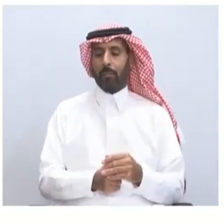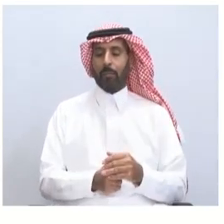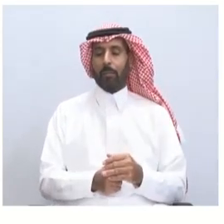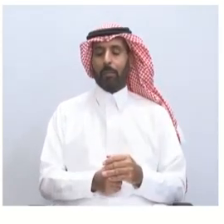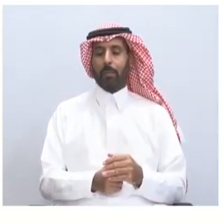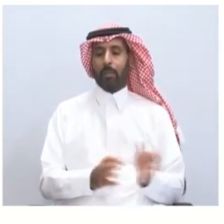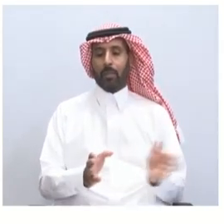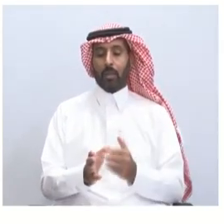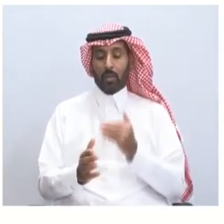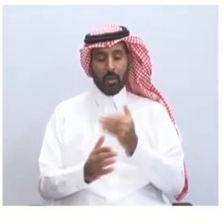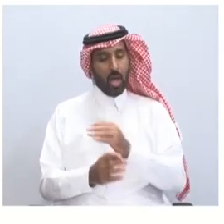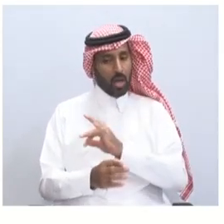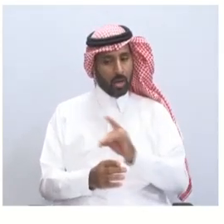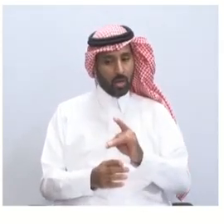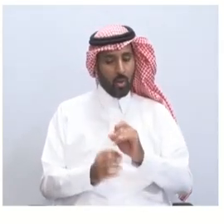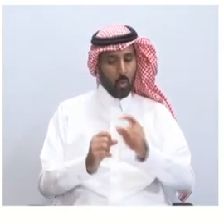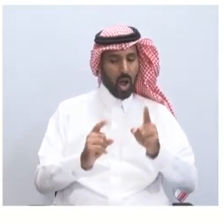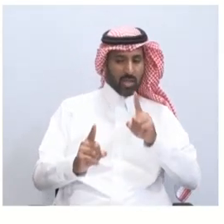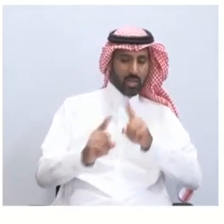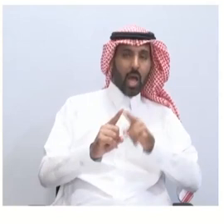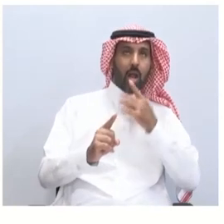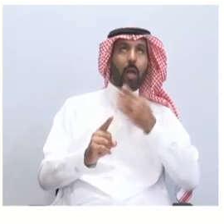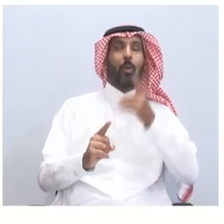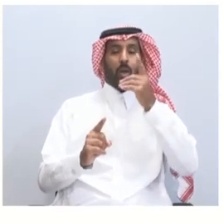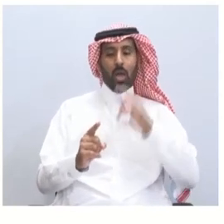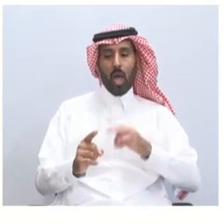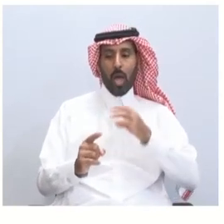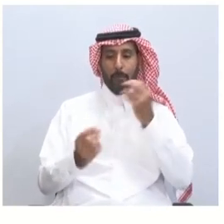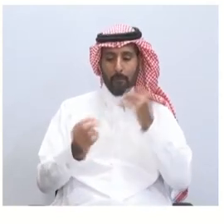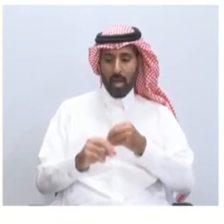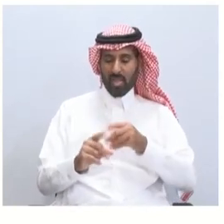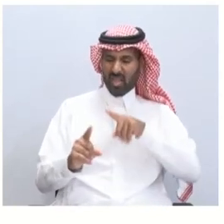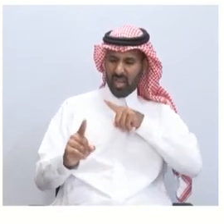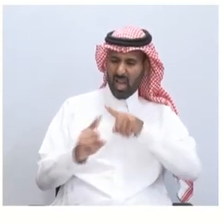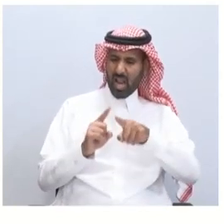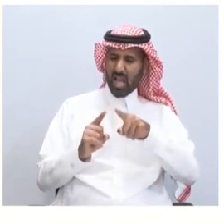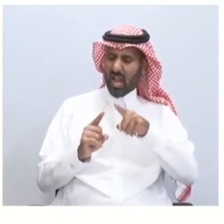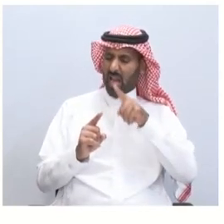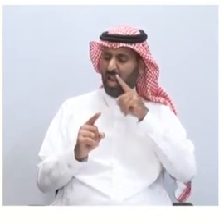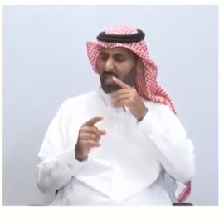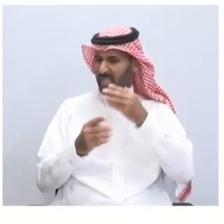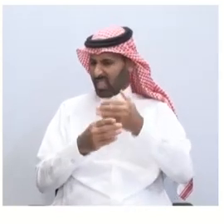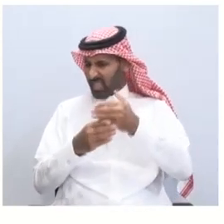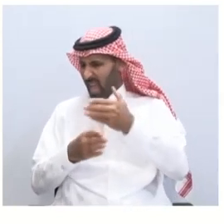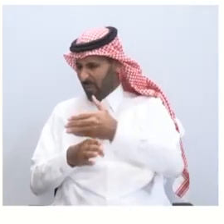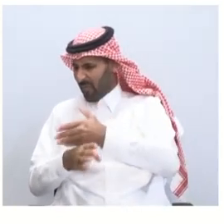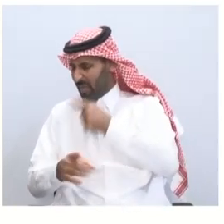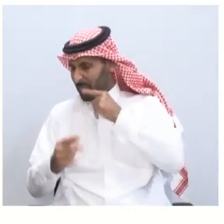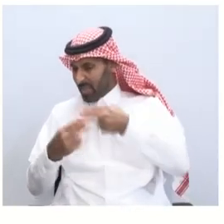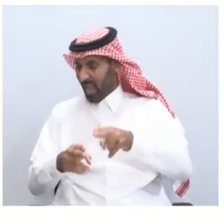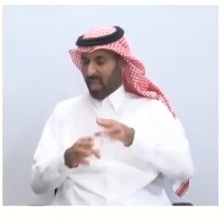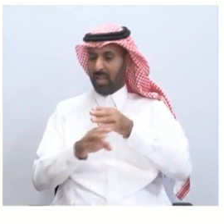سابقا ولكن واجه رحمه الله بعض العراقيل في بدايته